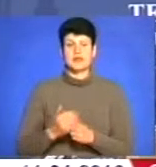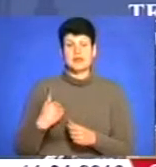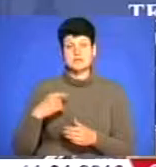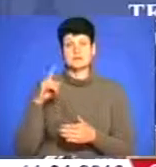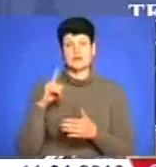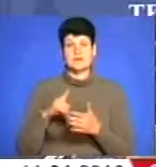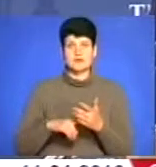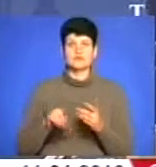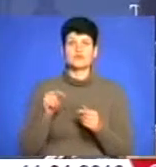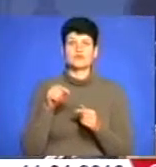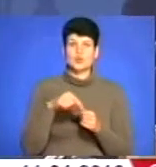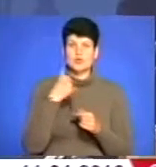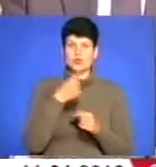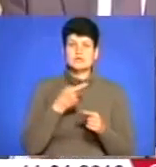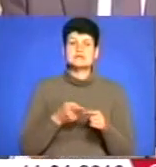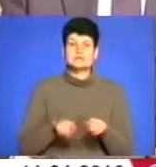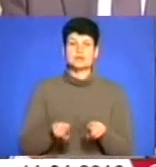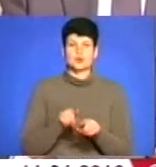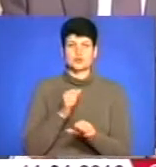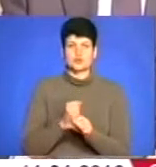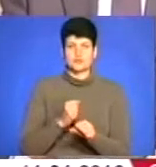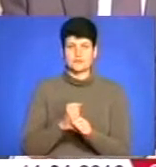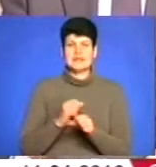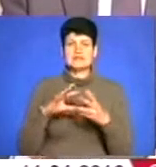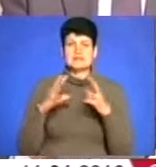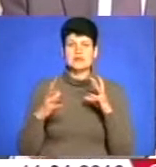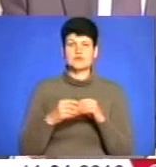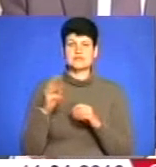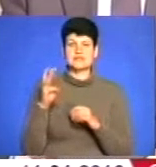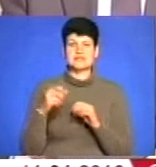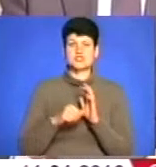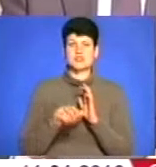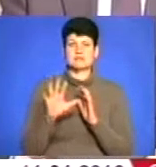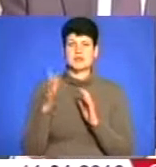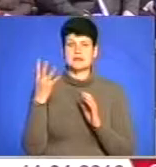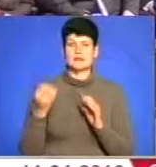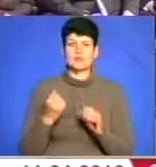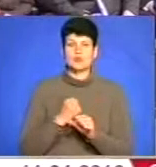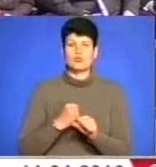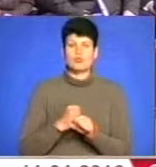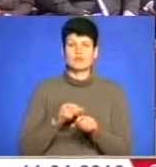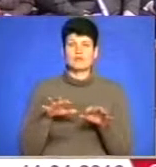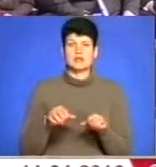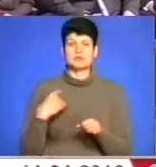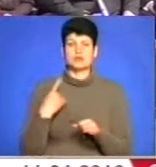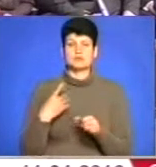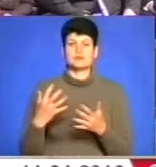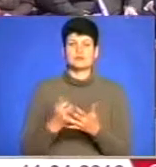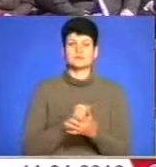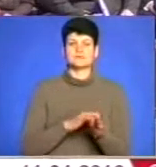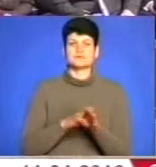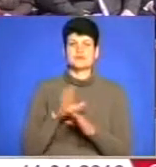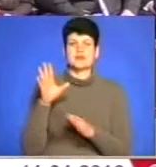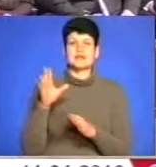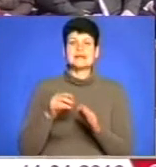сподіваюся, що ми в цьому році це також зробимо. Загалом за 365 днів роботи владі області вдалося реалізувати